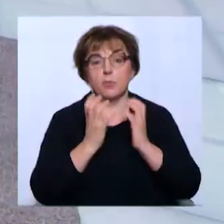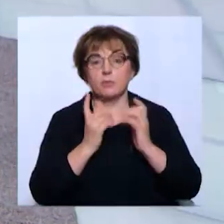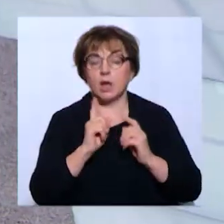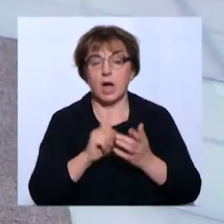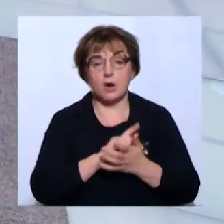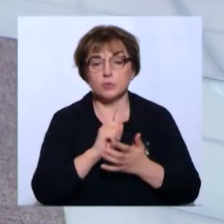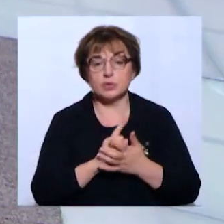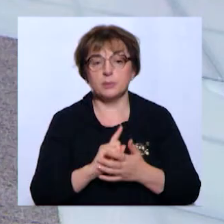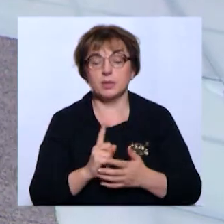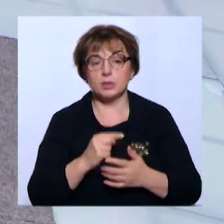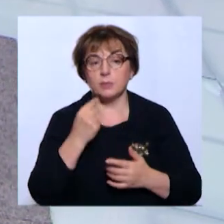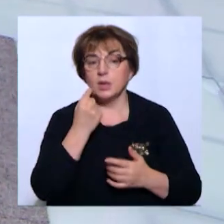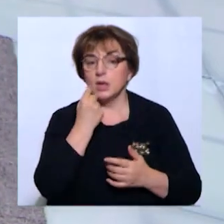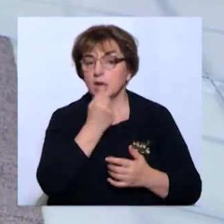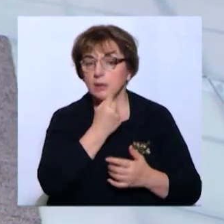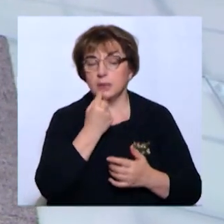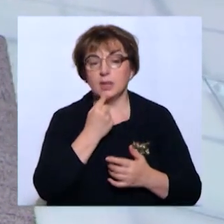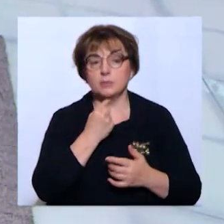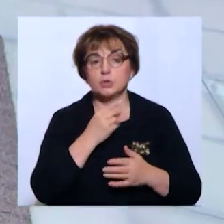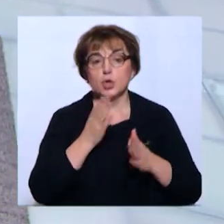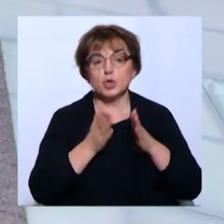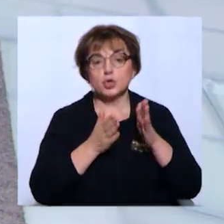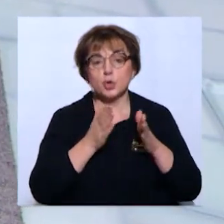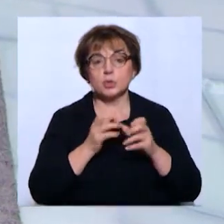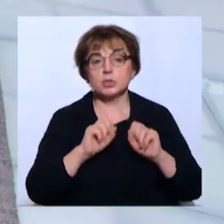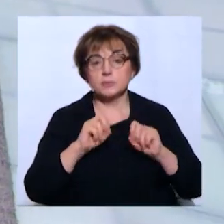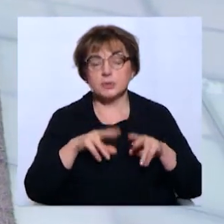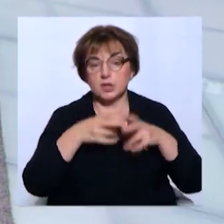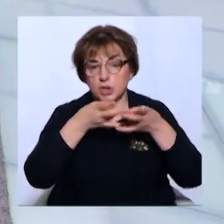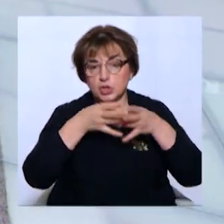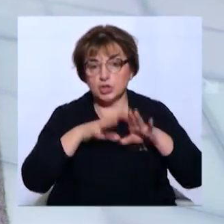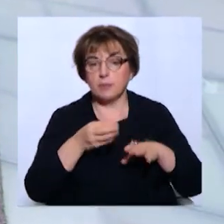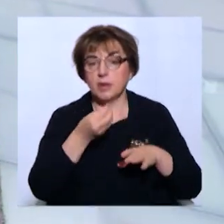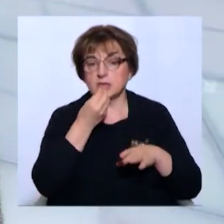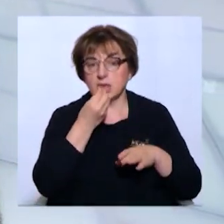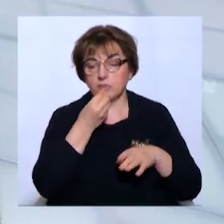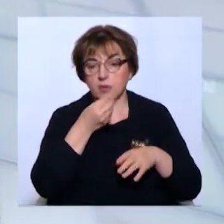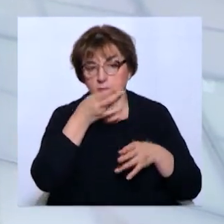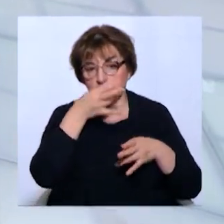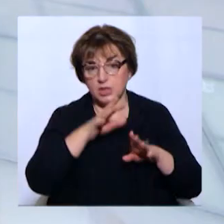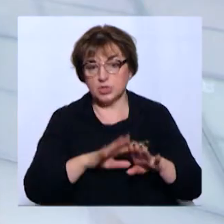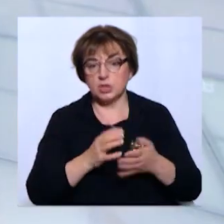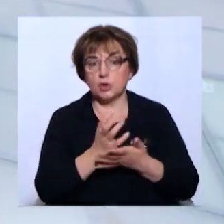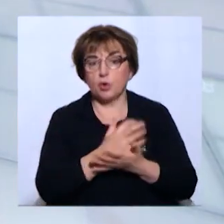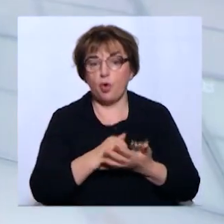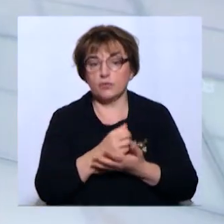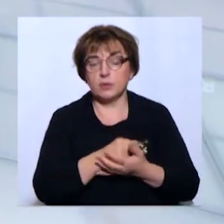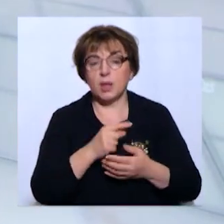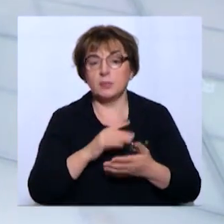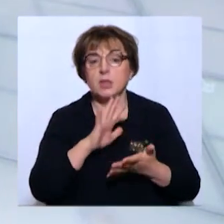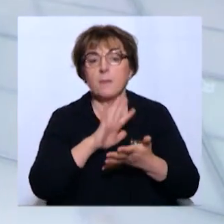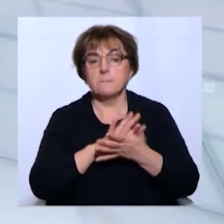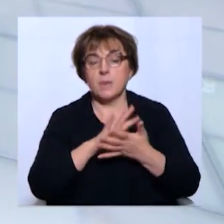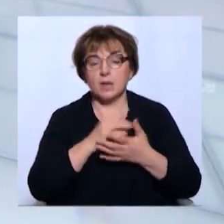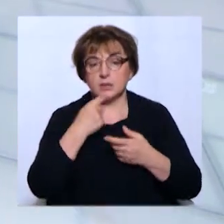რადგან კბილების შორის ხდება საკვები ნარჩენები გროვდება, მერე ამით